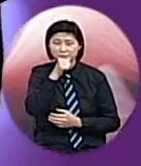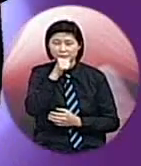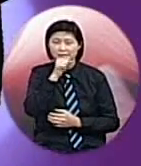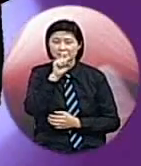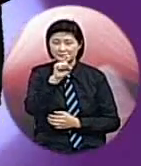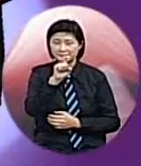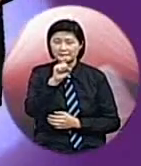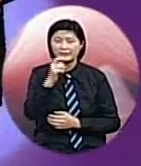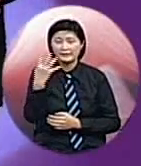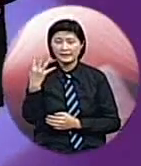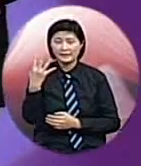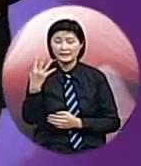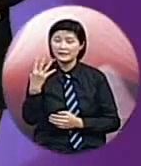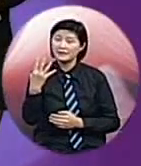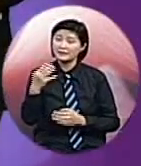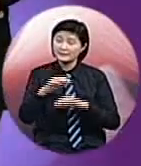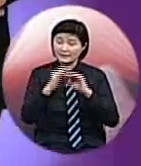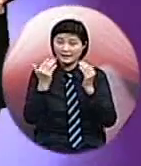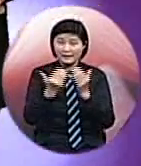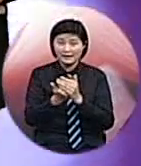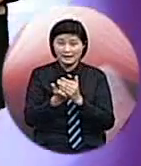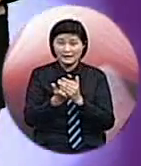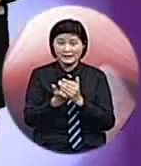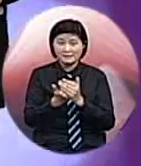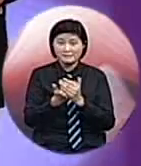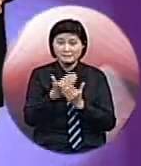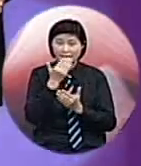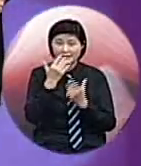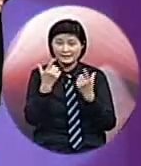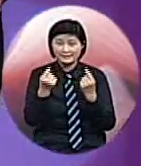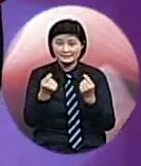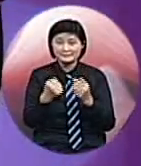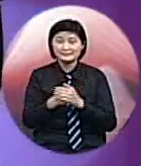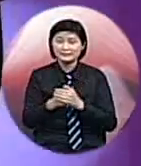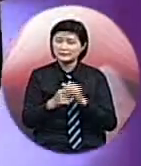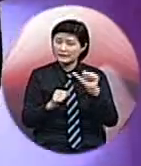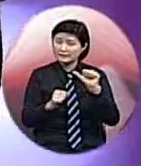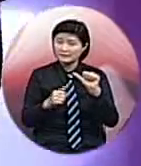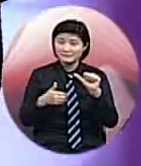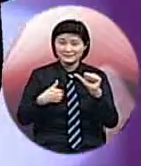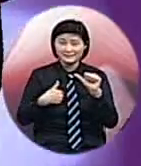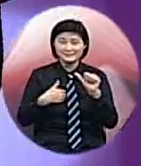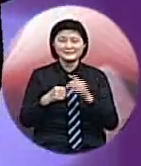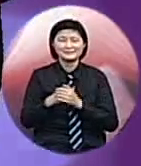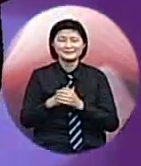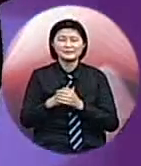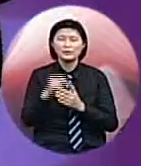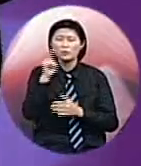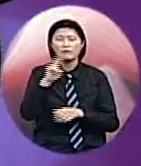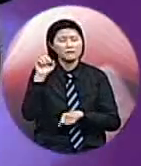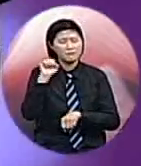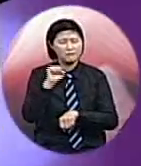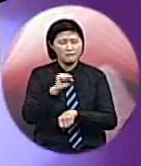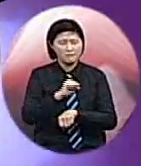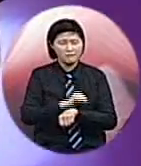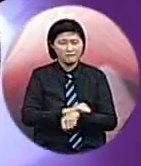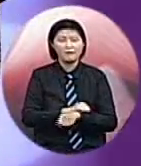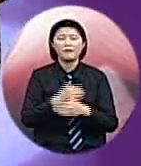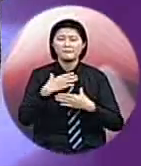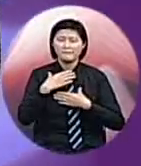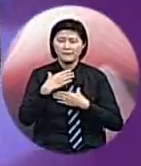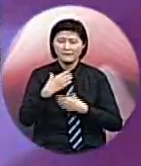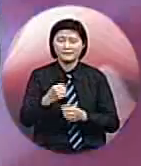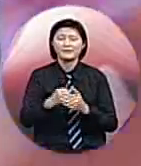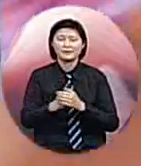다 나오지 않을까? 4, 5개? 4개 다? 4개 다 나오지 않을까? 5개 나와버릴까? 아유, 노래를 굉장히 잘하시네요. 아주